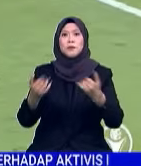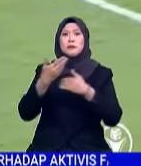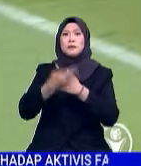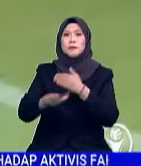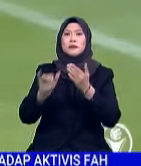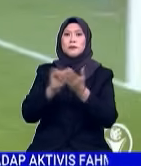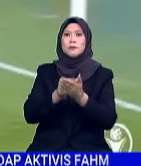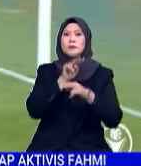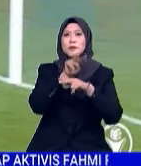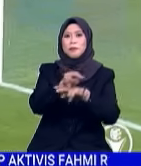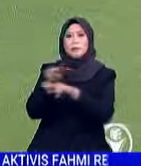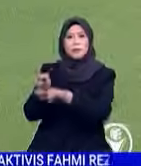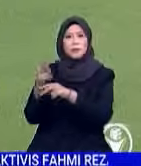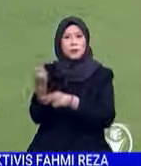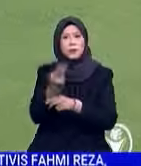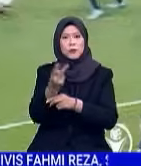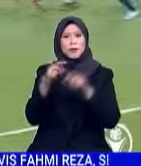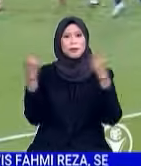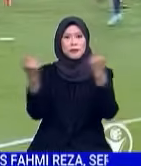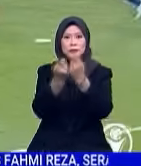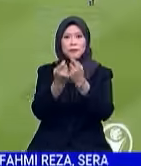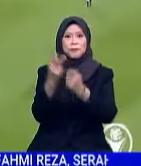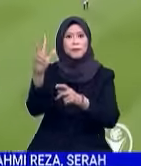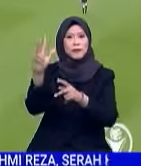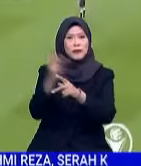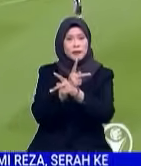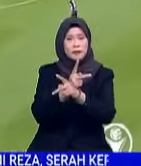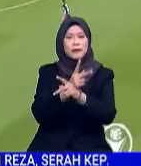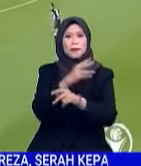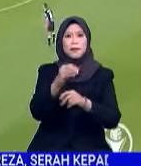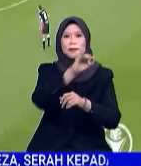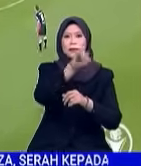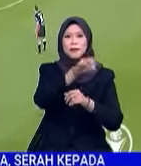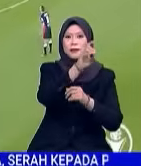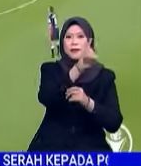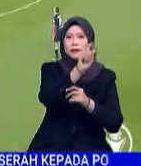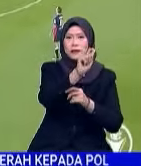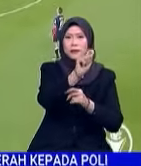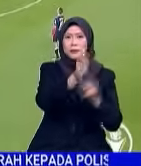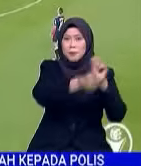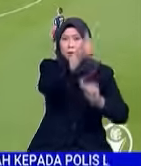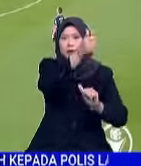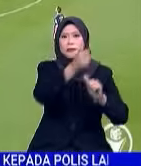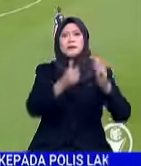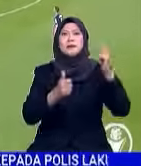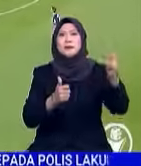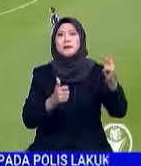itu menyaksikan kedua-dua pasukan terikat sebanyak 3 kali dan JDT menang 3 kali.